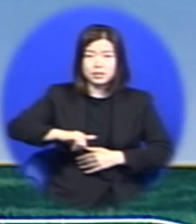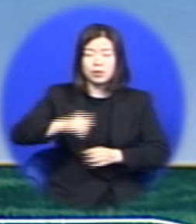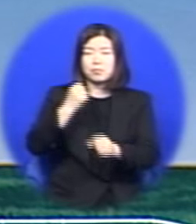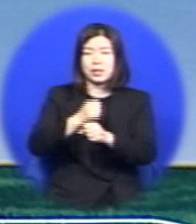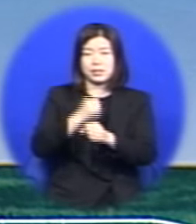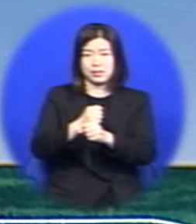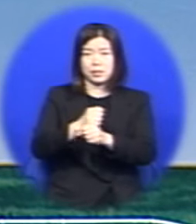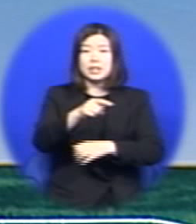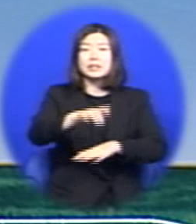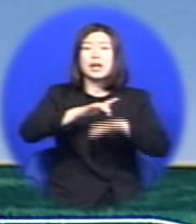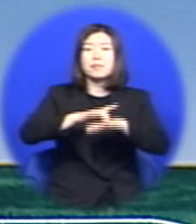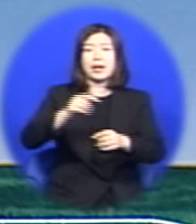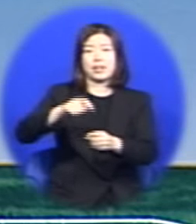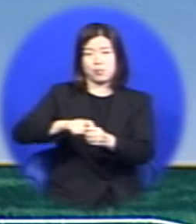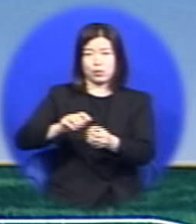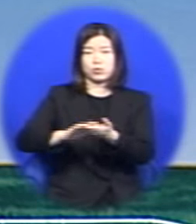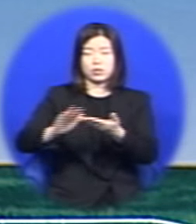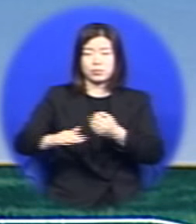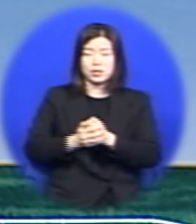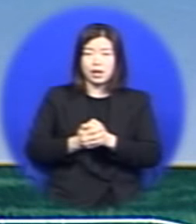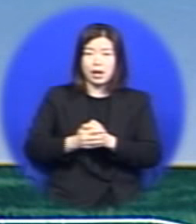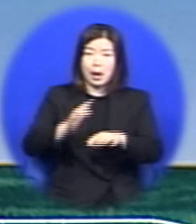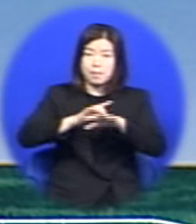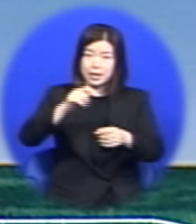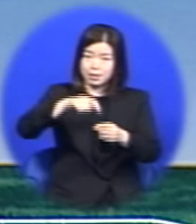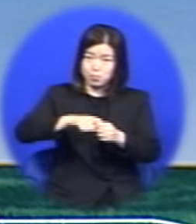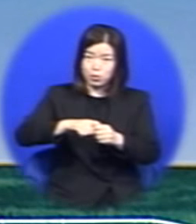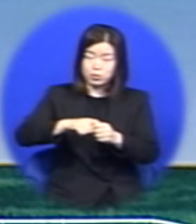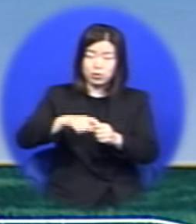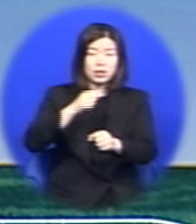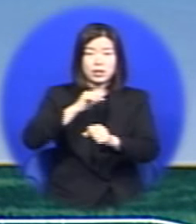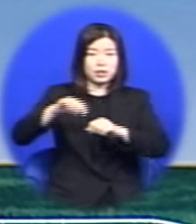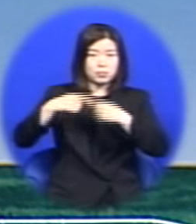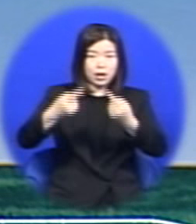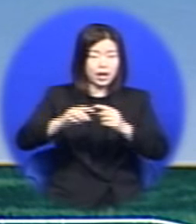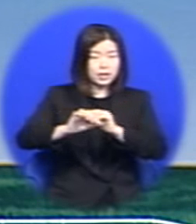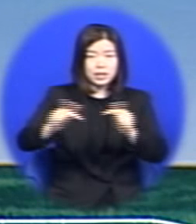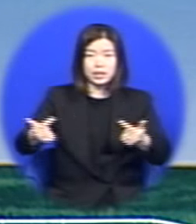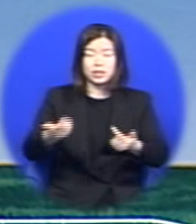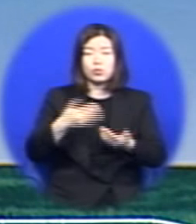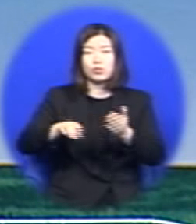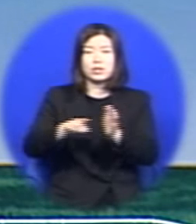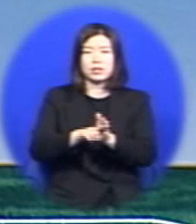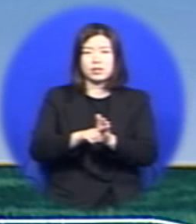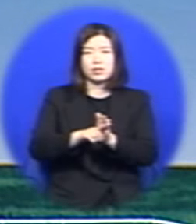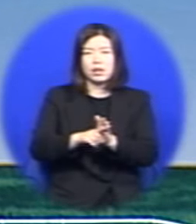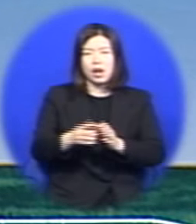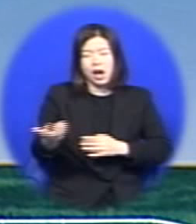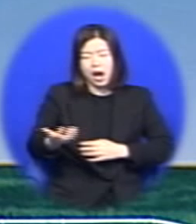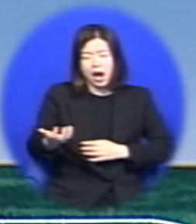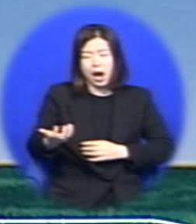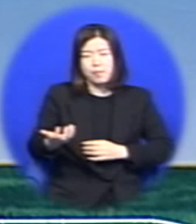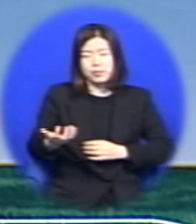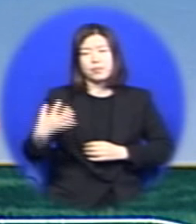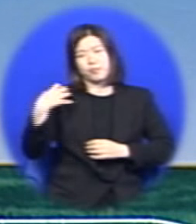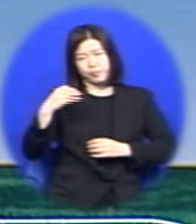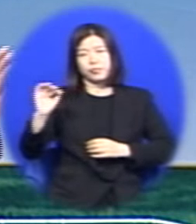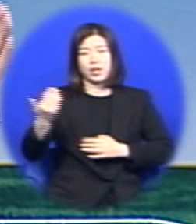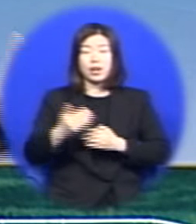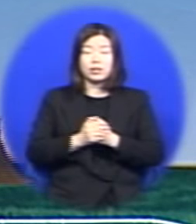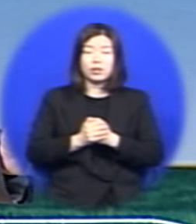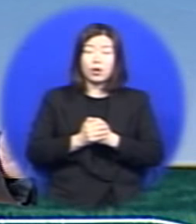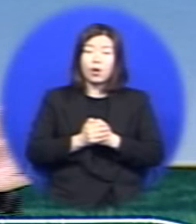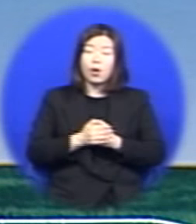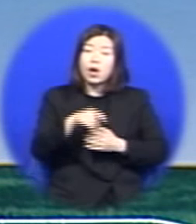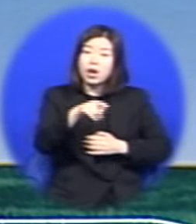목적입니다. 마귀의 목적대로 안 되려면 우리는 고통을 감수해야 됩니다. 그러나